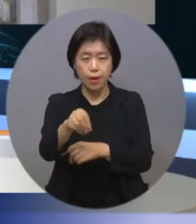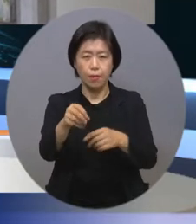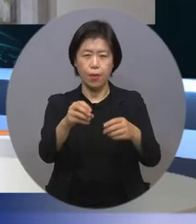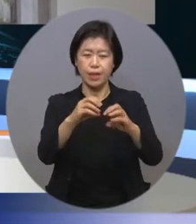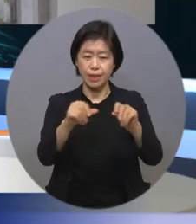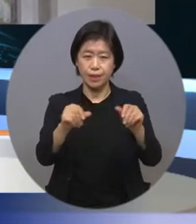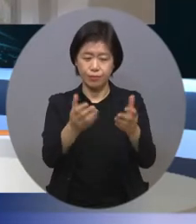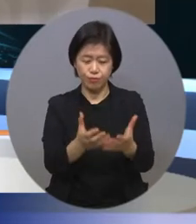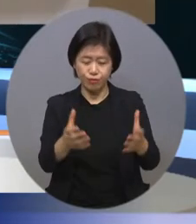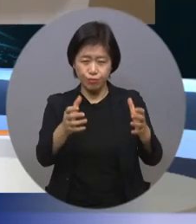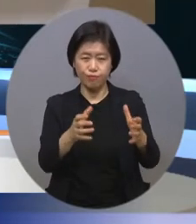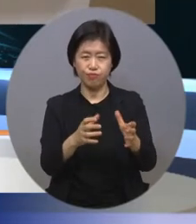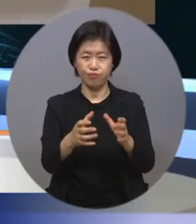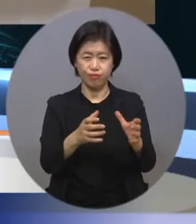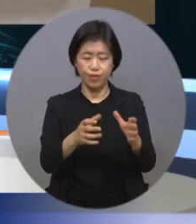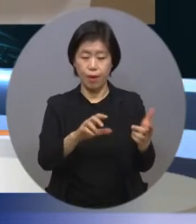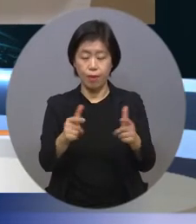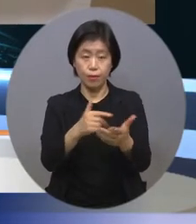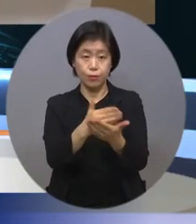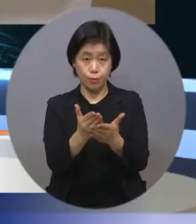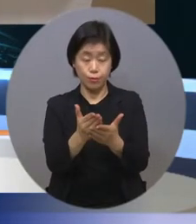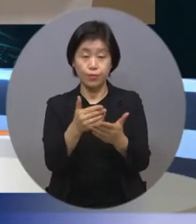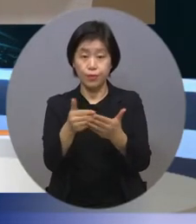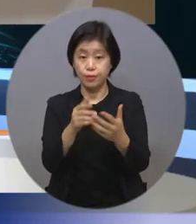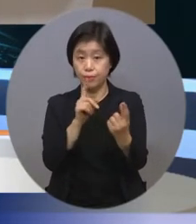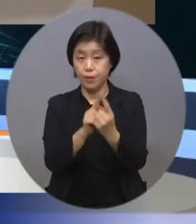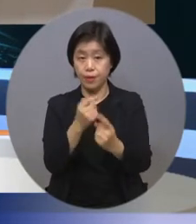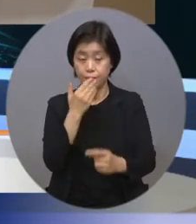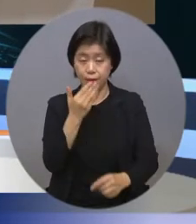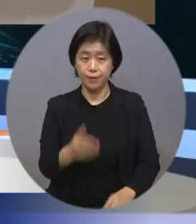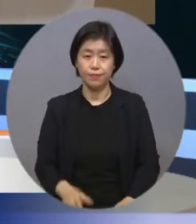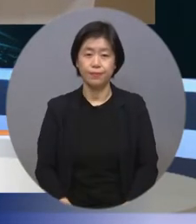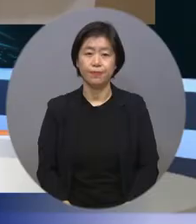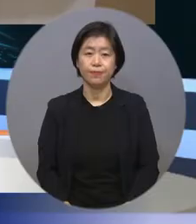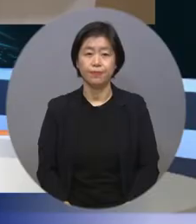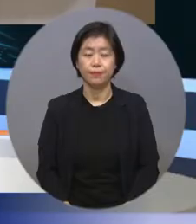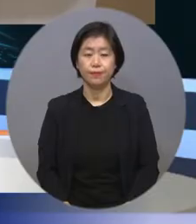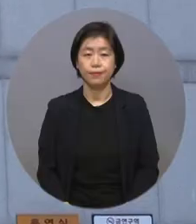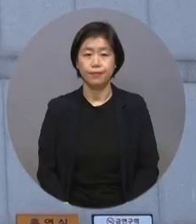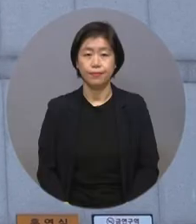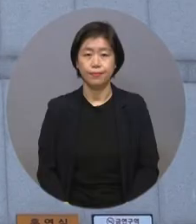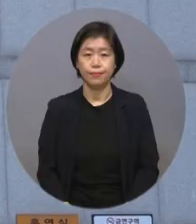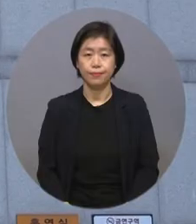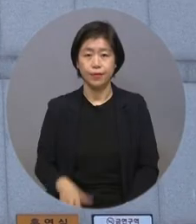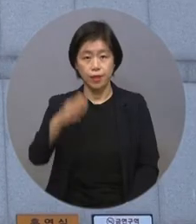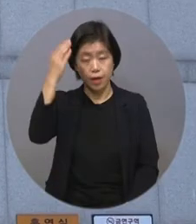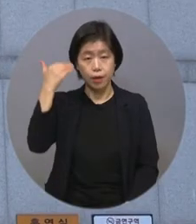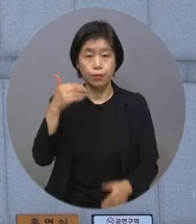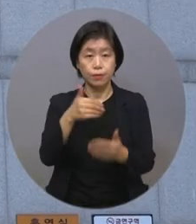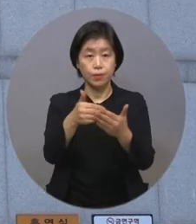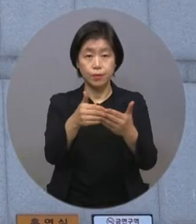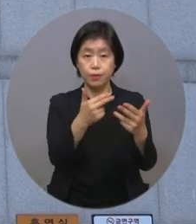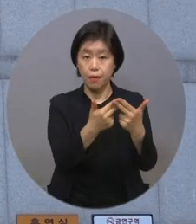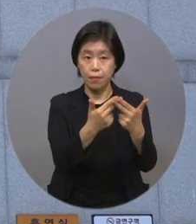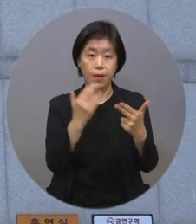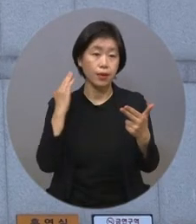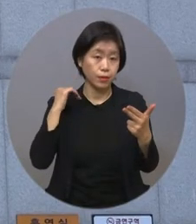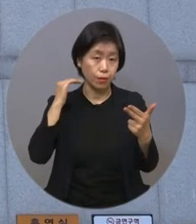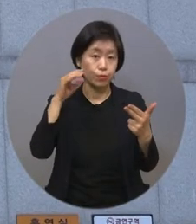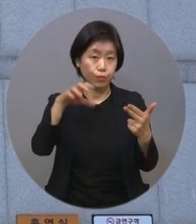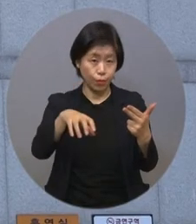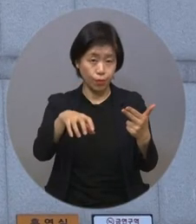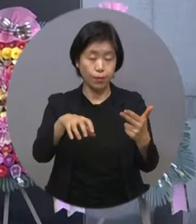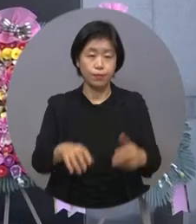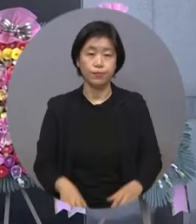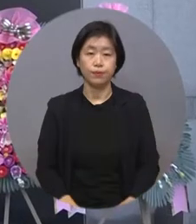작품들을 한자리에서 만나볼 수 있는데요. 정우선 기자가 소개합니다. 한국미술협회 의정부 지부는